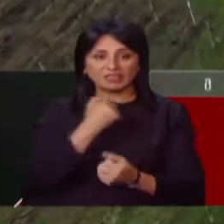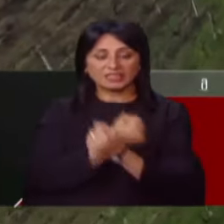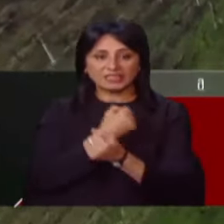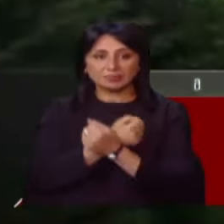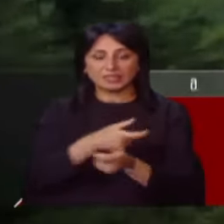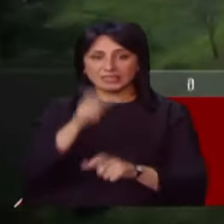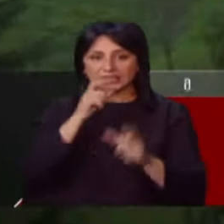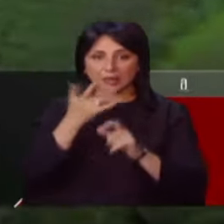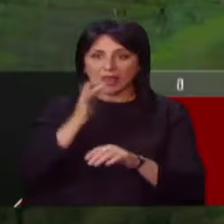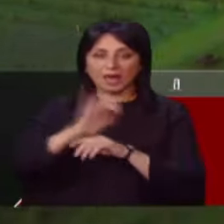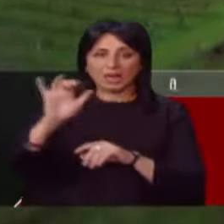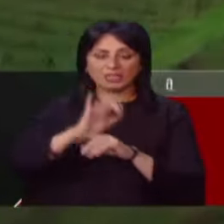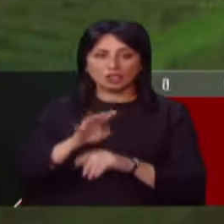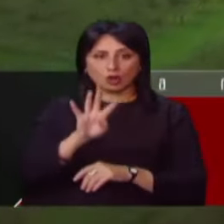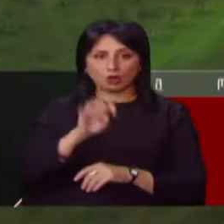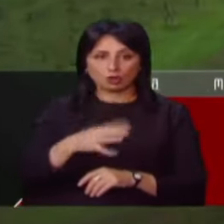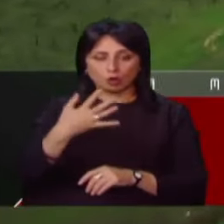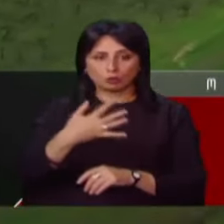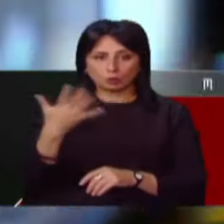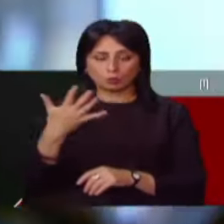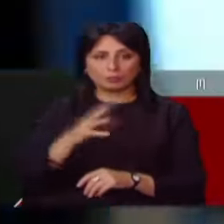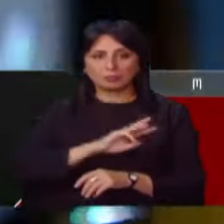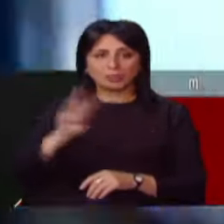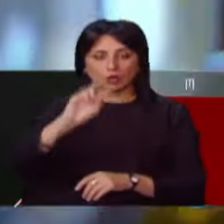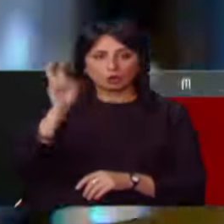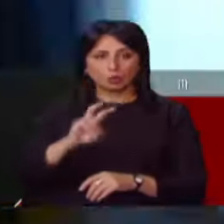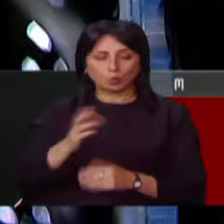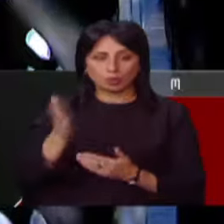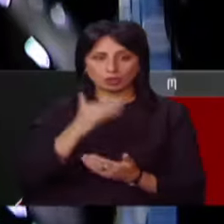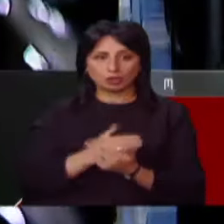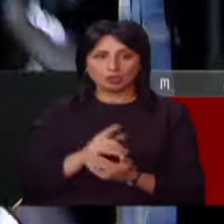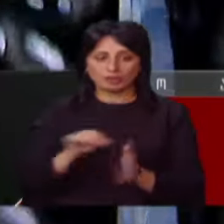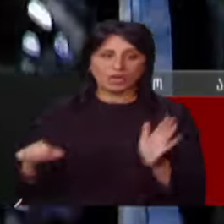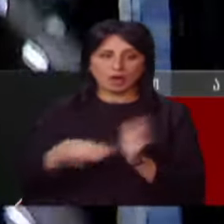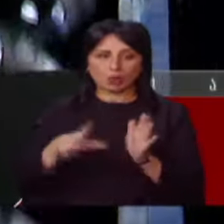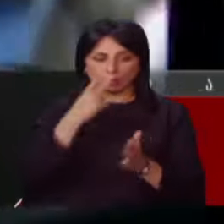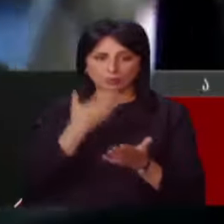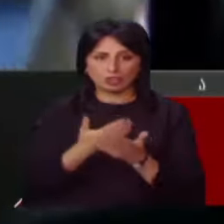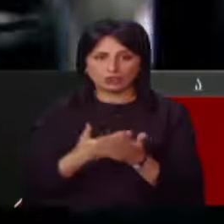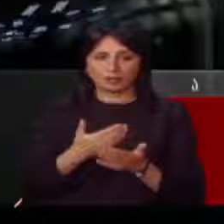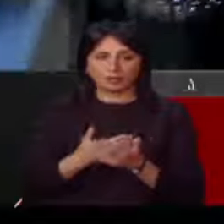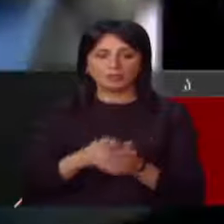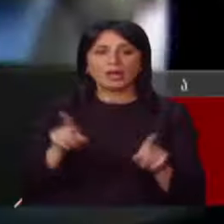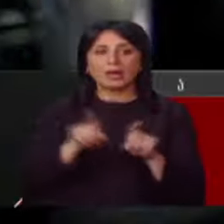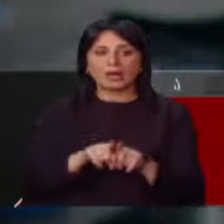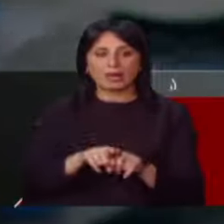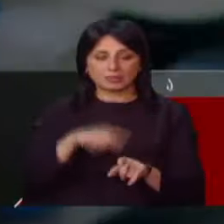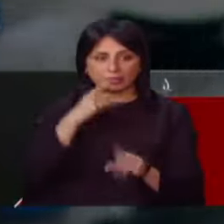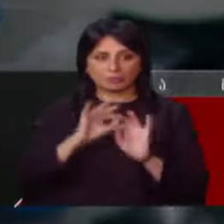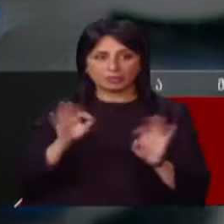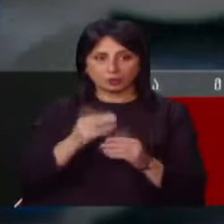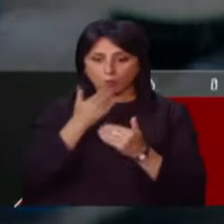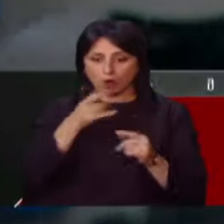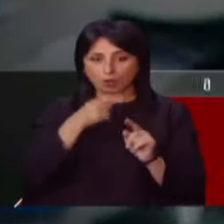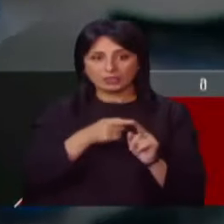სპირტიანი სასმელების ექსპორტმა 455 მილიონი დოლარი შეადგინა, რაც რეკორდული მაჩვენებელია. ასევე აღსანიშნავია, რომ